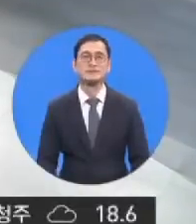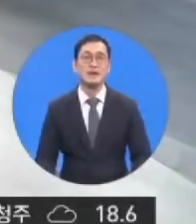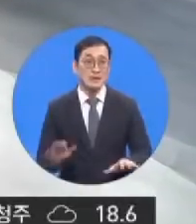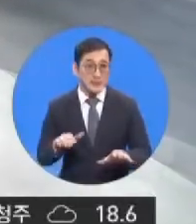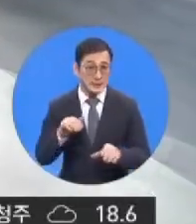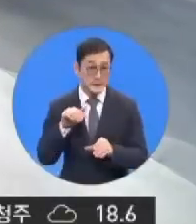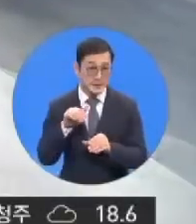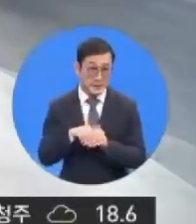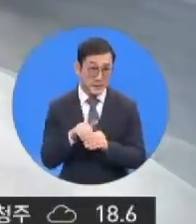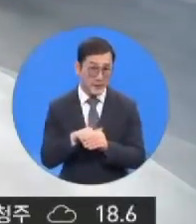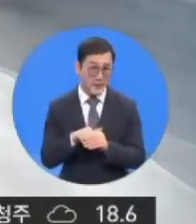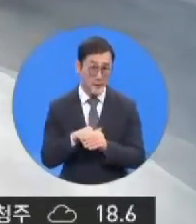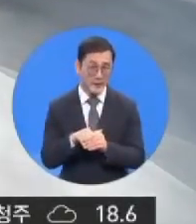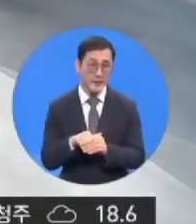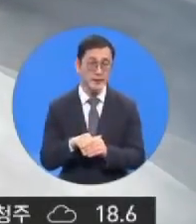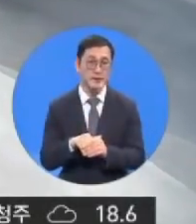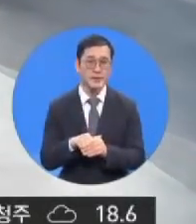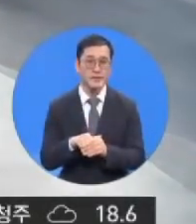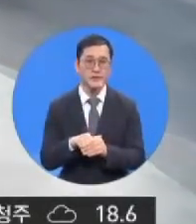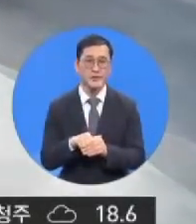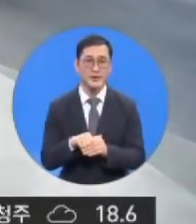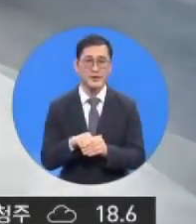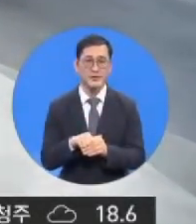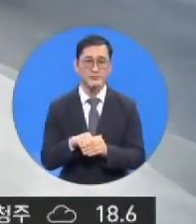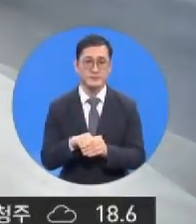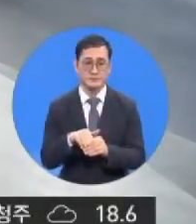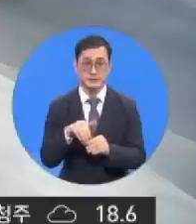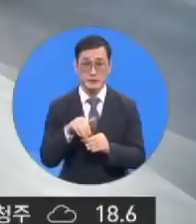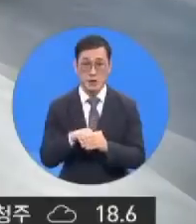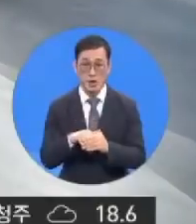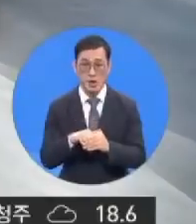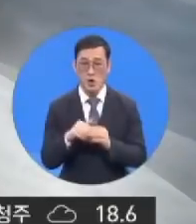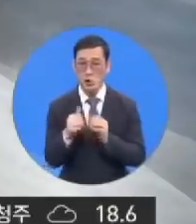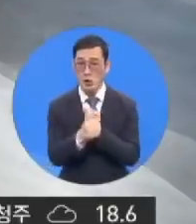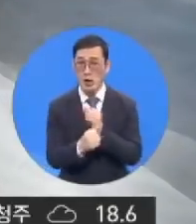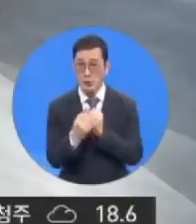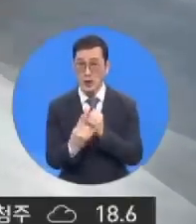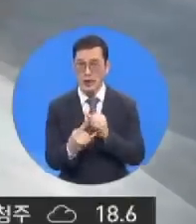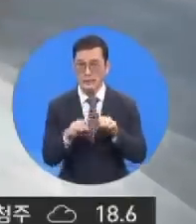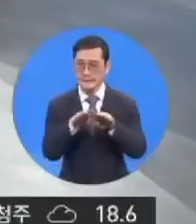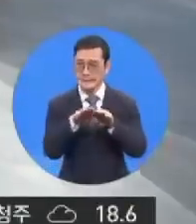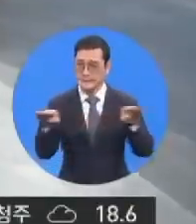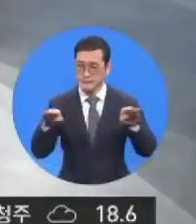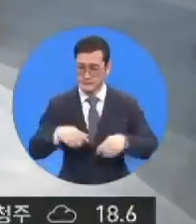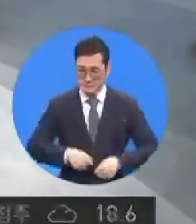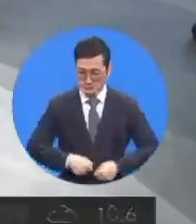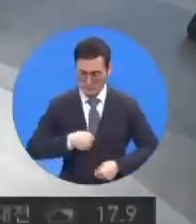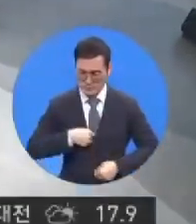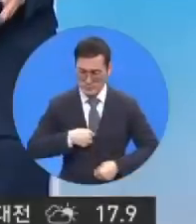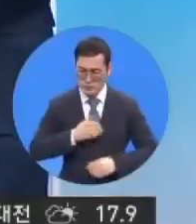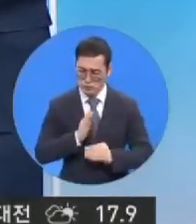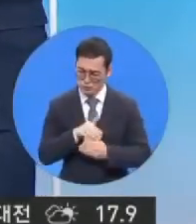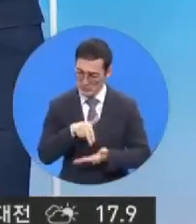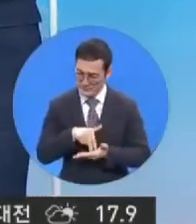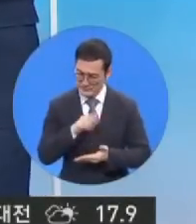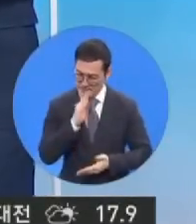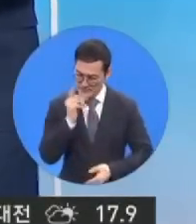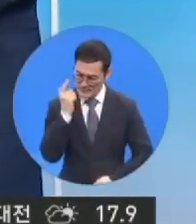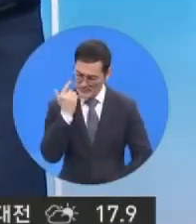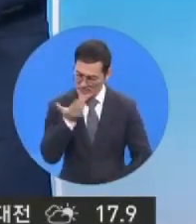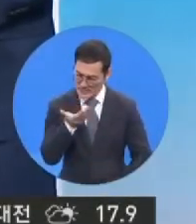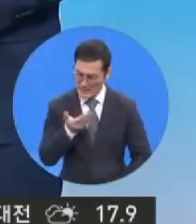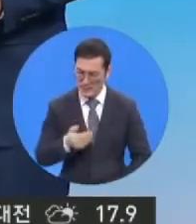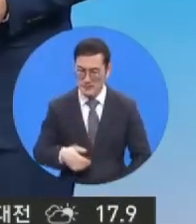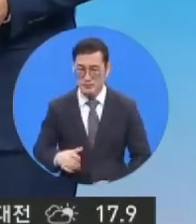보궐선거에서요 선관위의 공정성 그리고 중립성 논란도 계속 또 이어지고 있습니다. 국민의힘에서 이번에 또